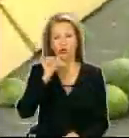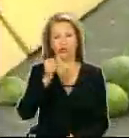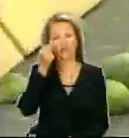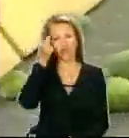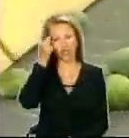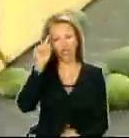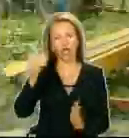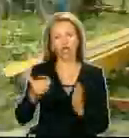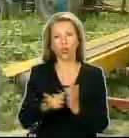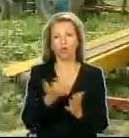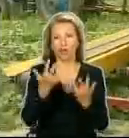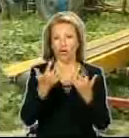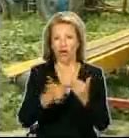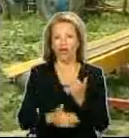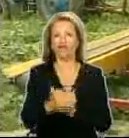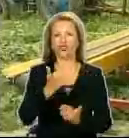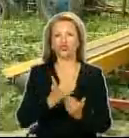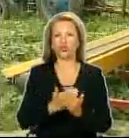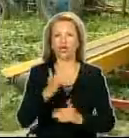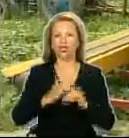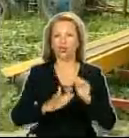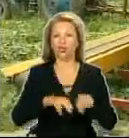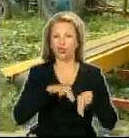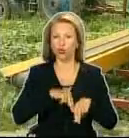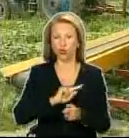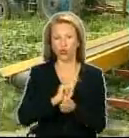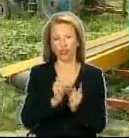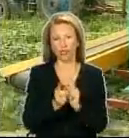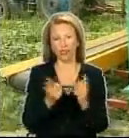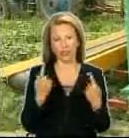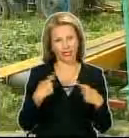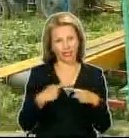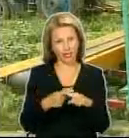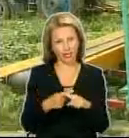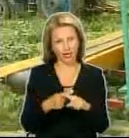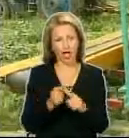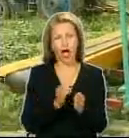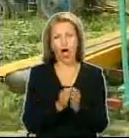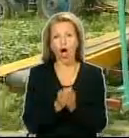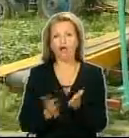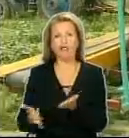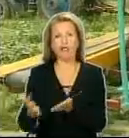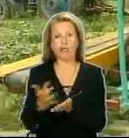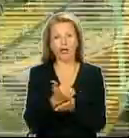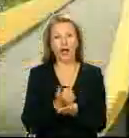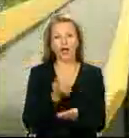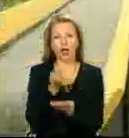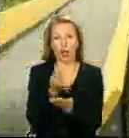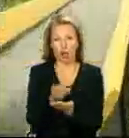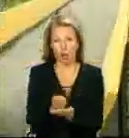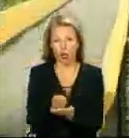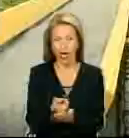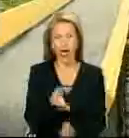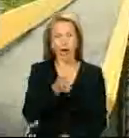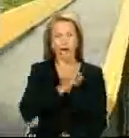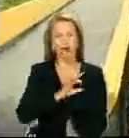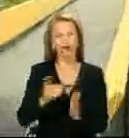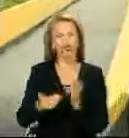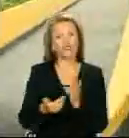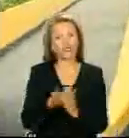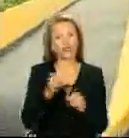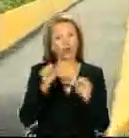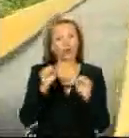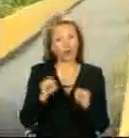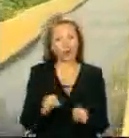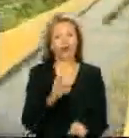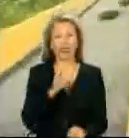идею нового агрегата. В результате ручной труд заменила техника. Огурцы на ней собирают лежа. Преимущество нового способа работы в поле